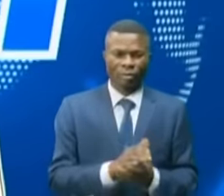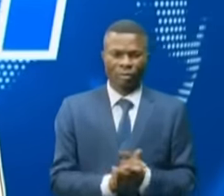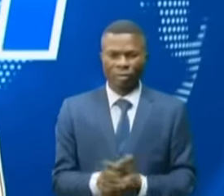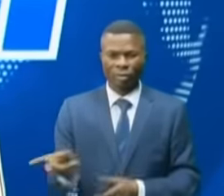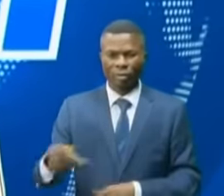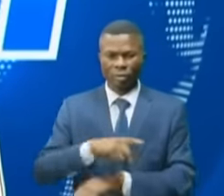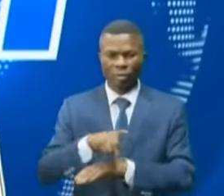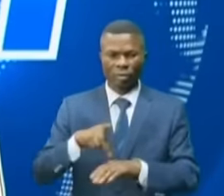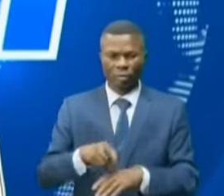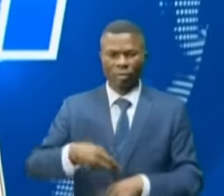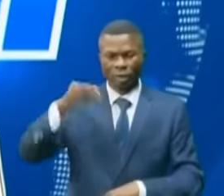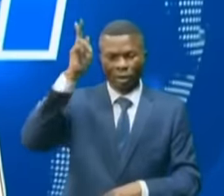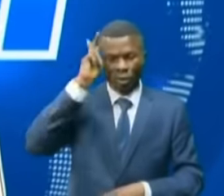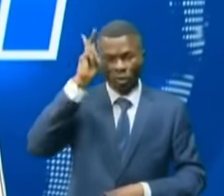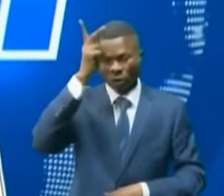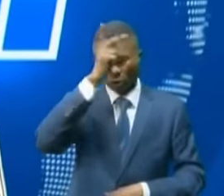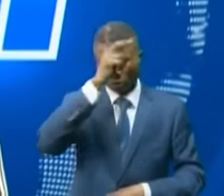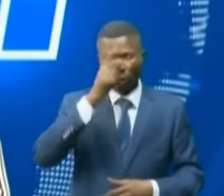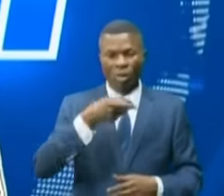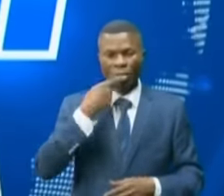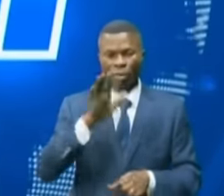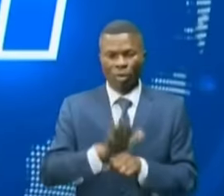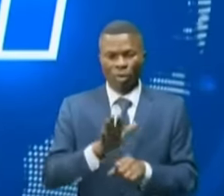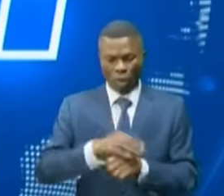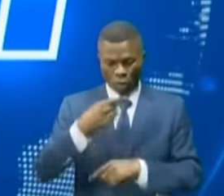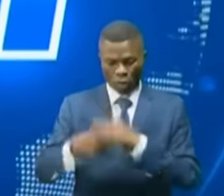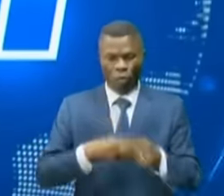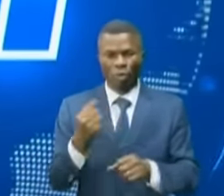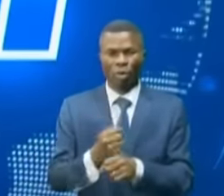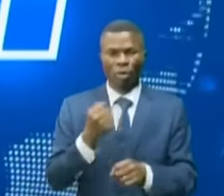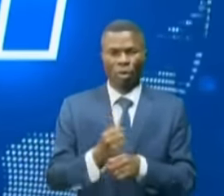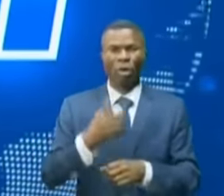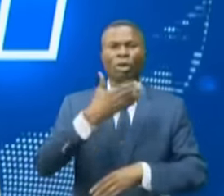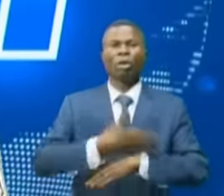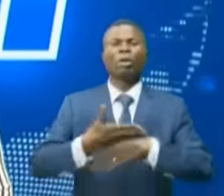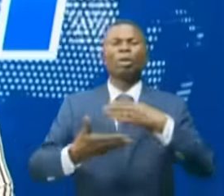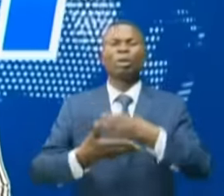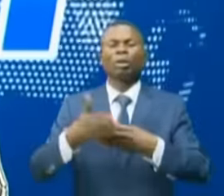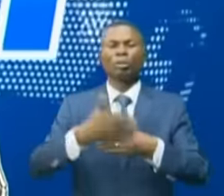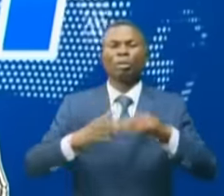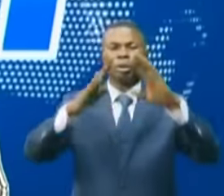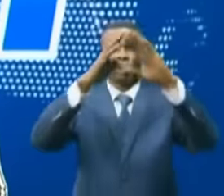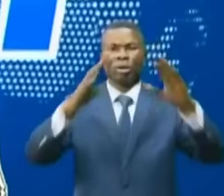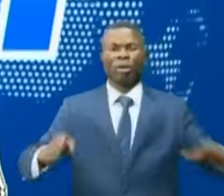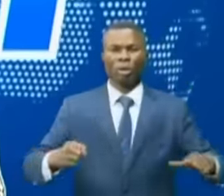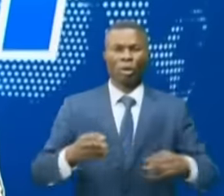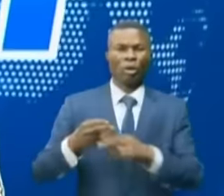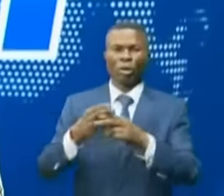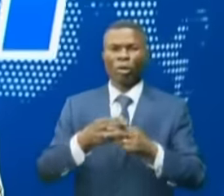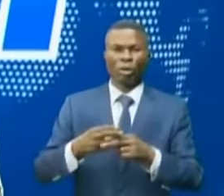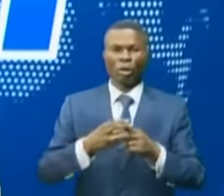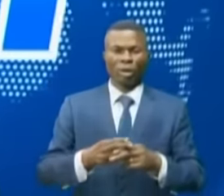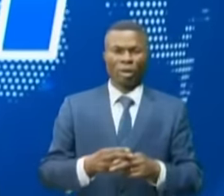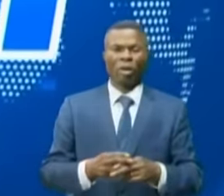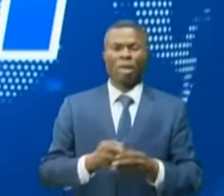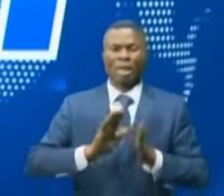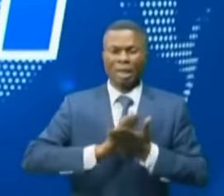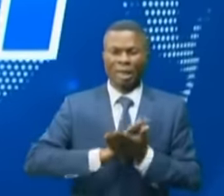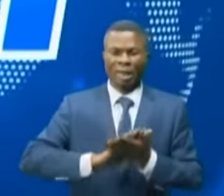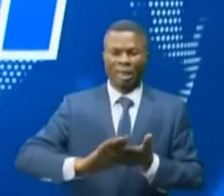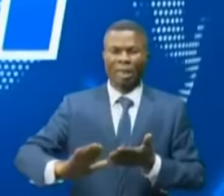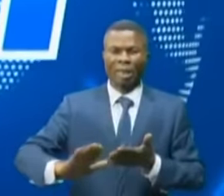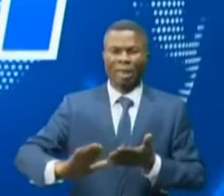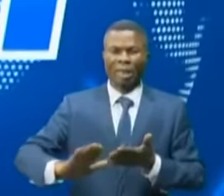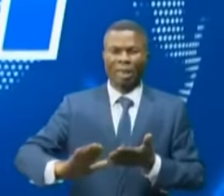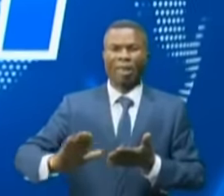Dans la province du Haut-Katanga, l'on parle du lancement des travaux de construction du bâtiment du contrôle de l'hygiène sanitaire aux